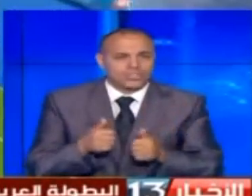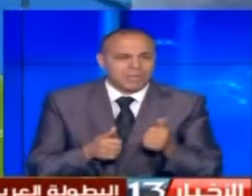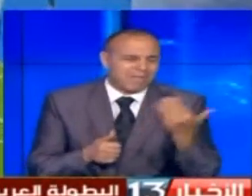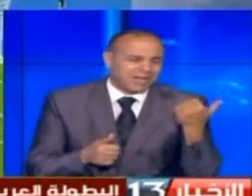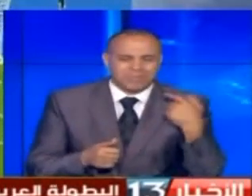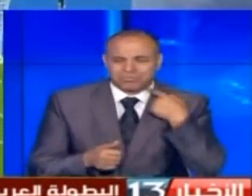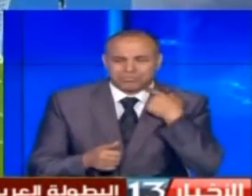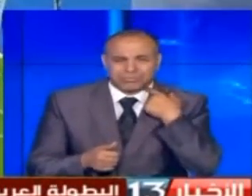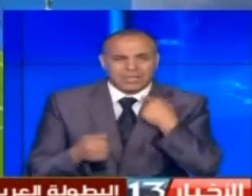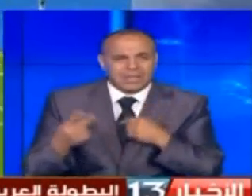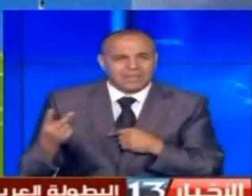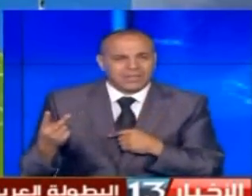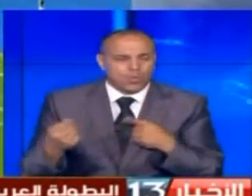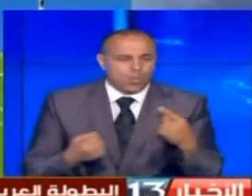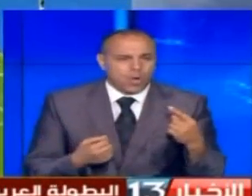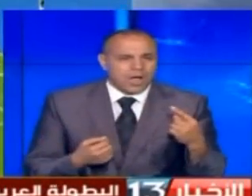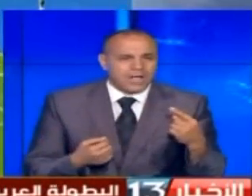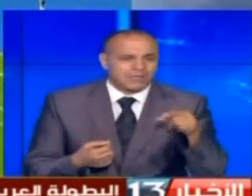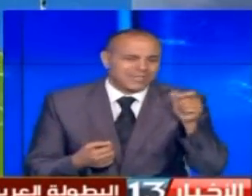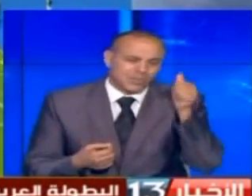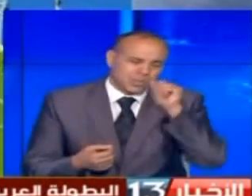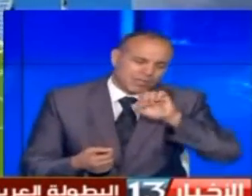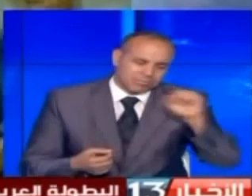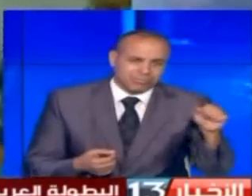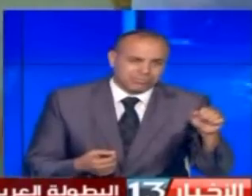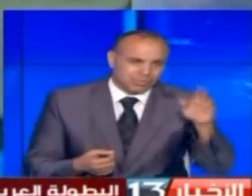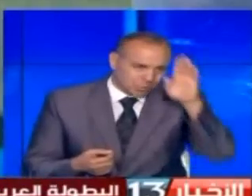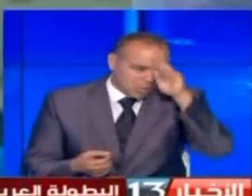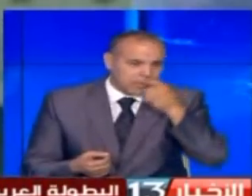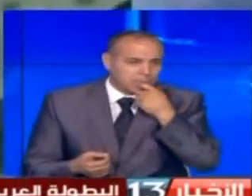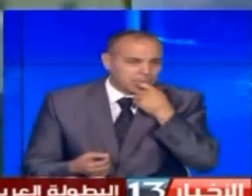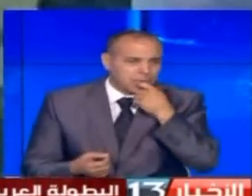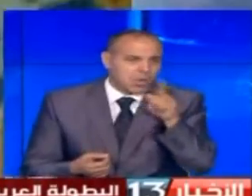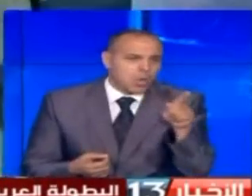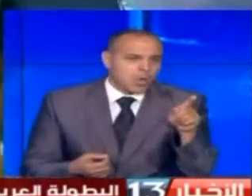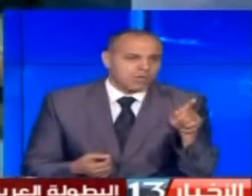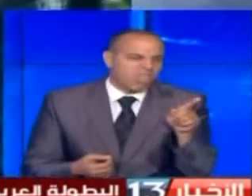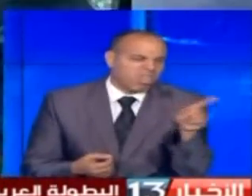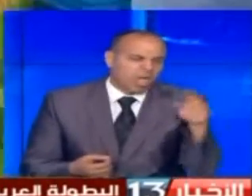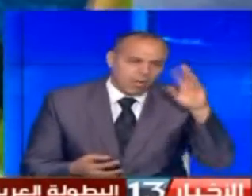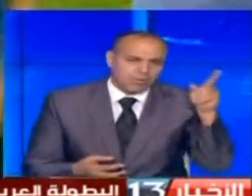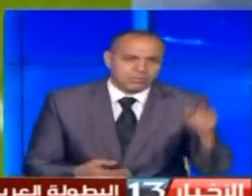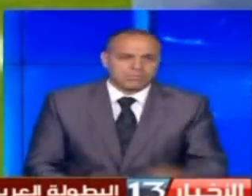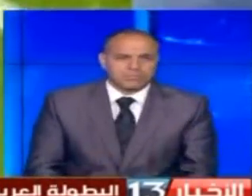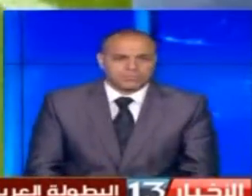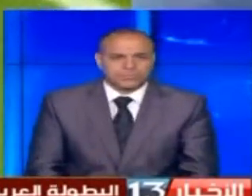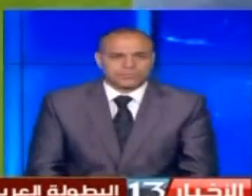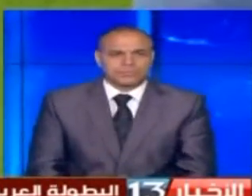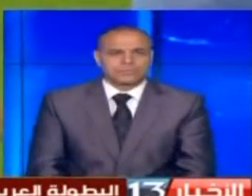الأخيرة بثنائية لهدف أمام الهلال السوداني، ليكون التحكيم مرة أخرى في مرمى الانتقادات.